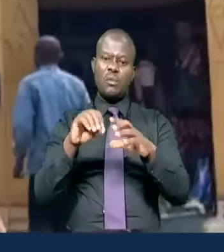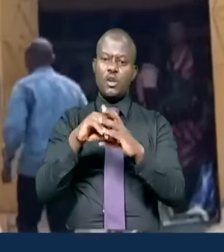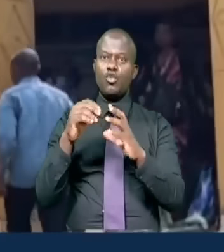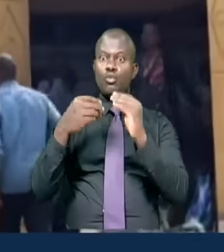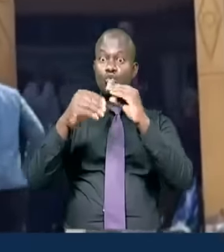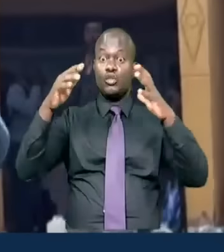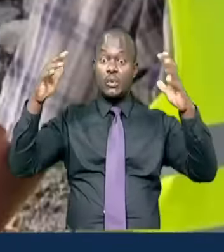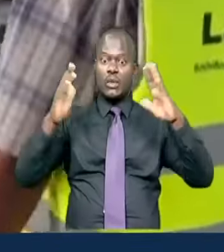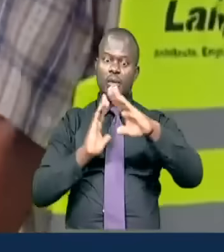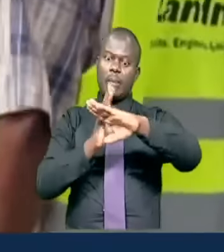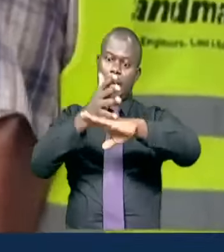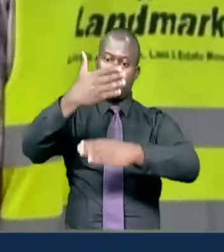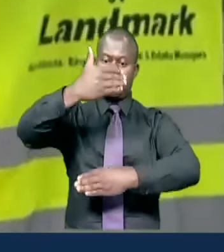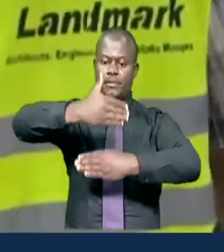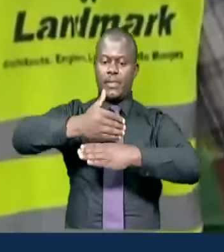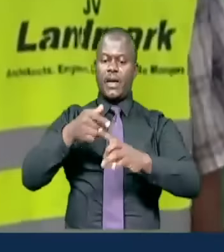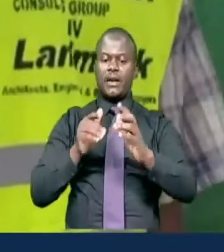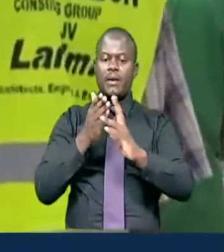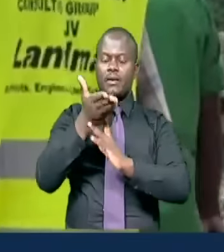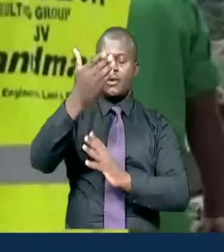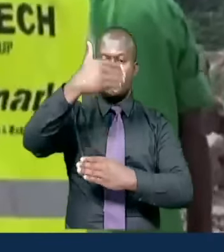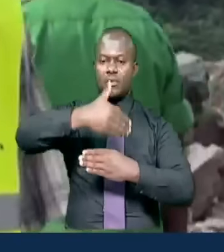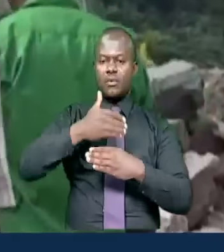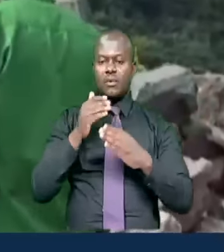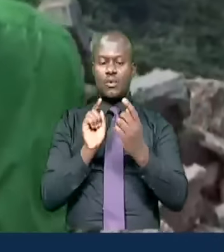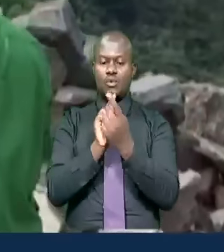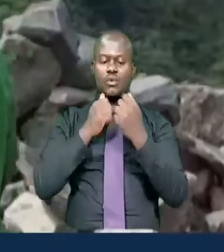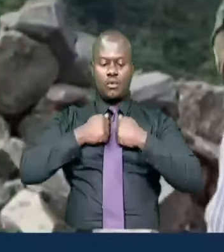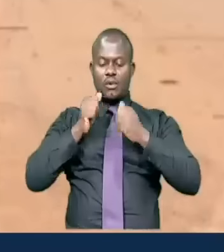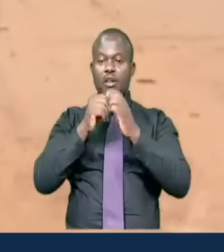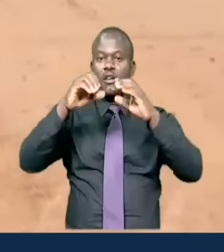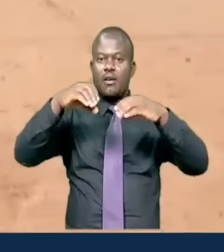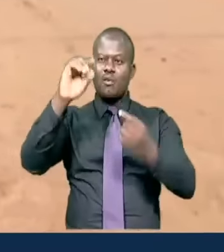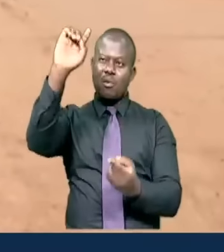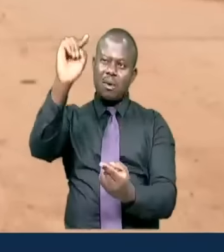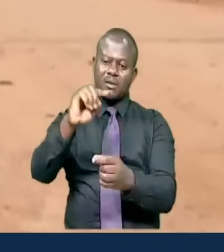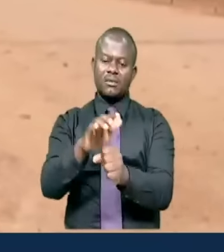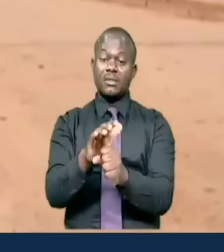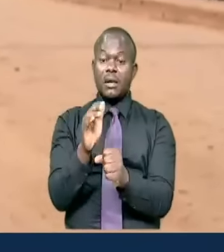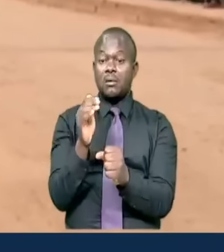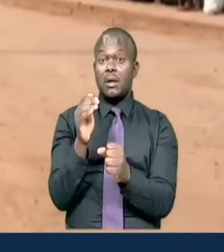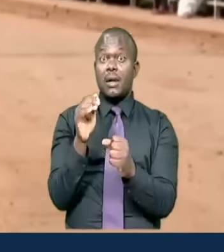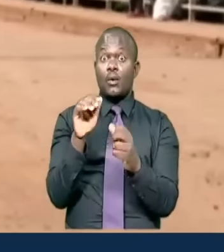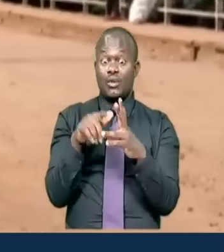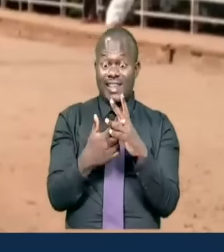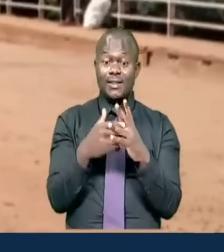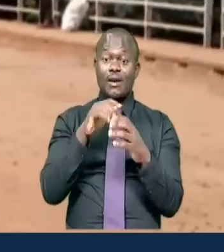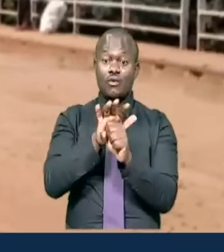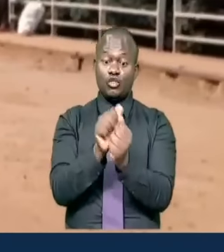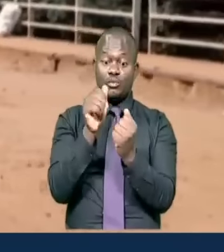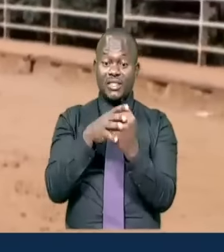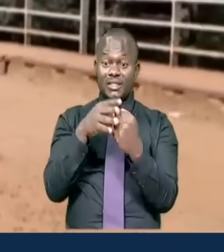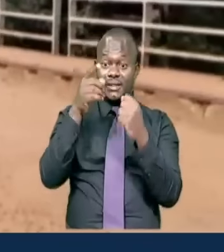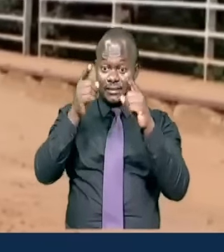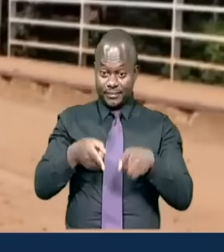imipaka. Icyakora abanyura ku mipaka ihuza u Rwanda na Kongo baragabanutse cyane kuva hakwaduka COVID-19 ndetse n'ibibazo